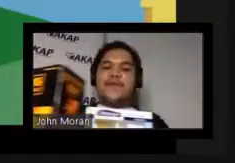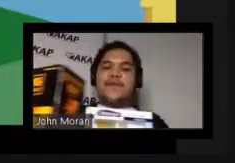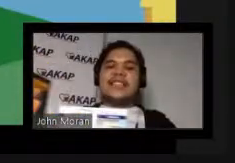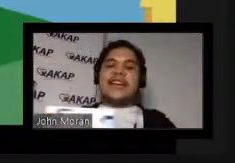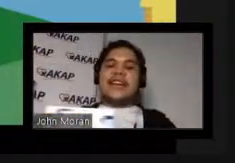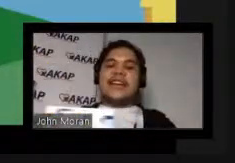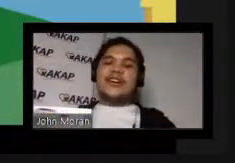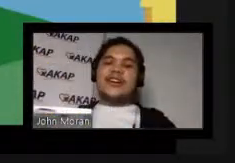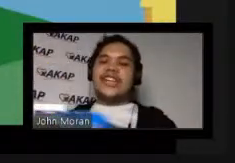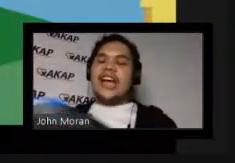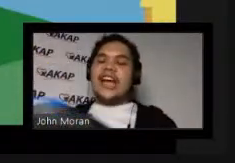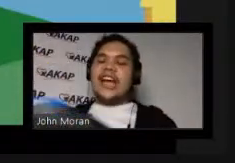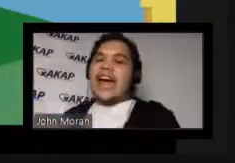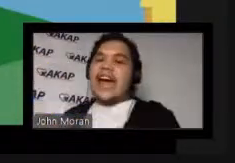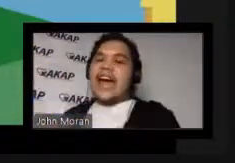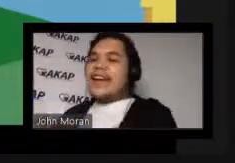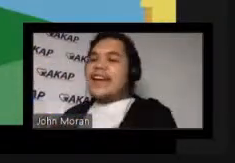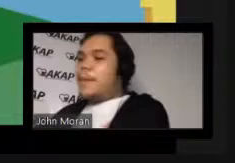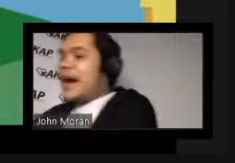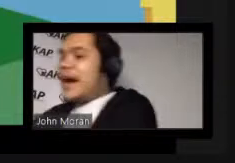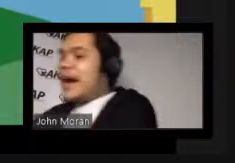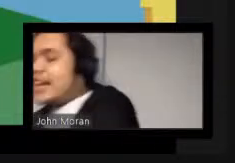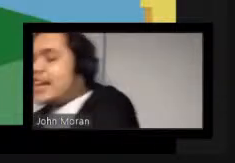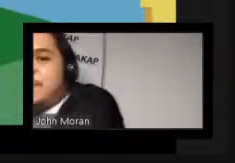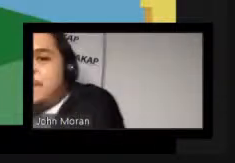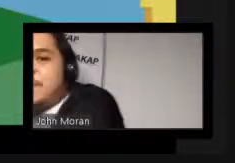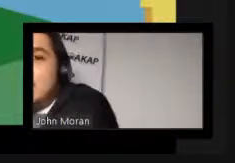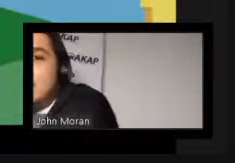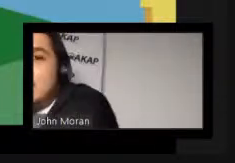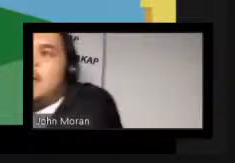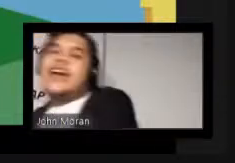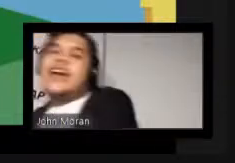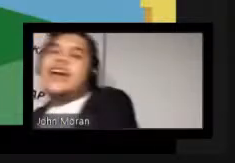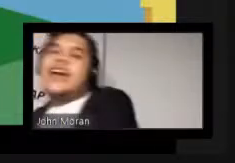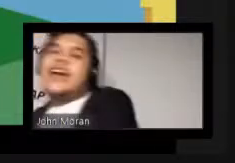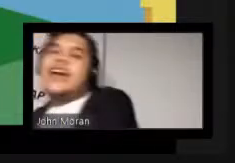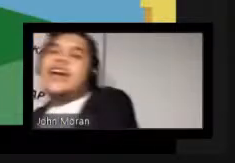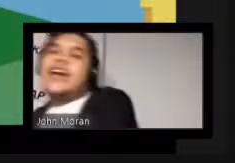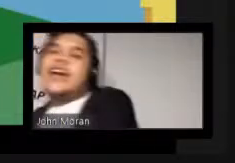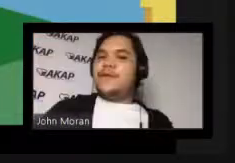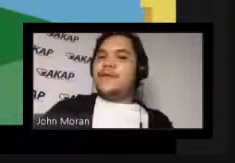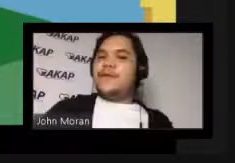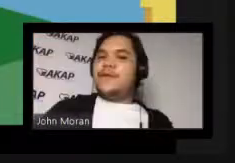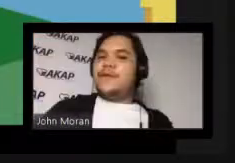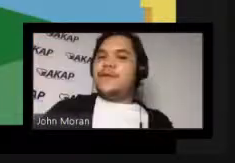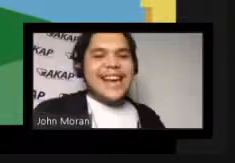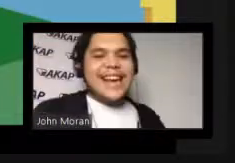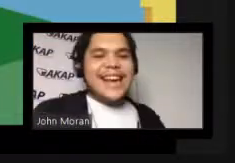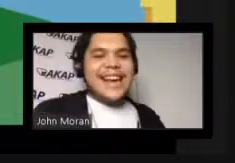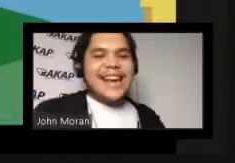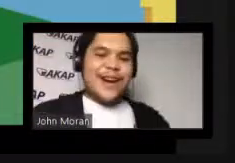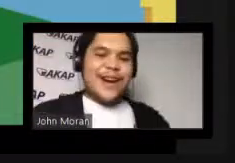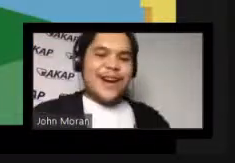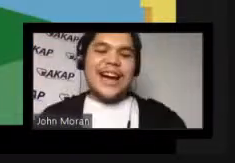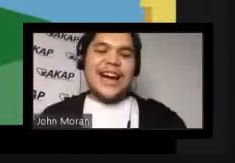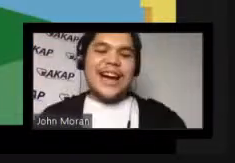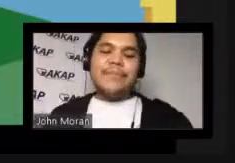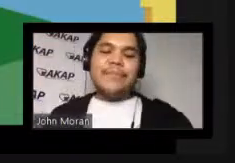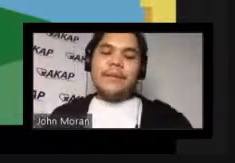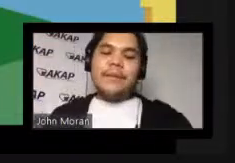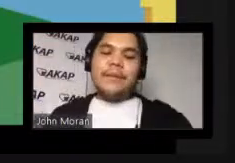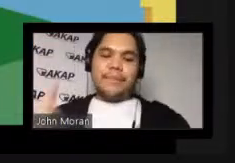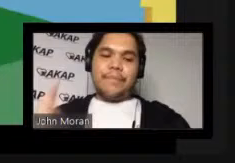sa Enervon, Jen, and Myra ay healthy and beautiful inside